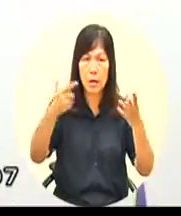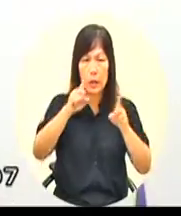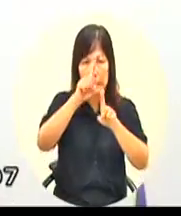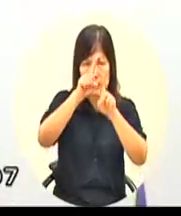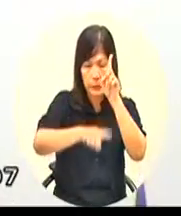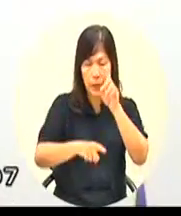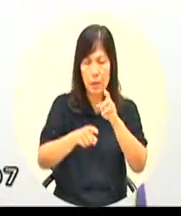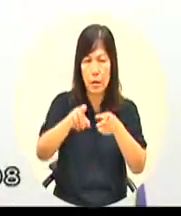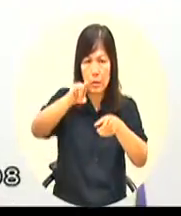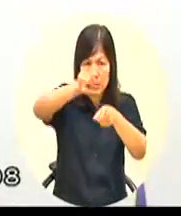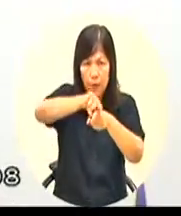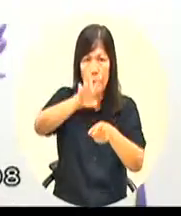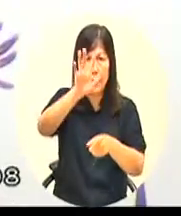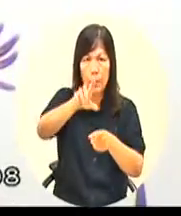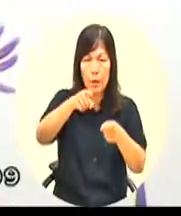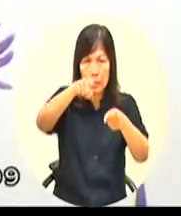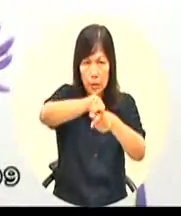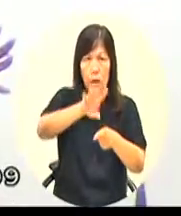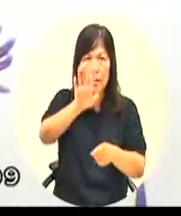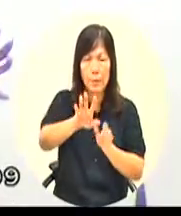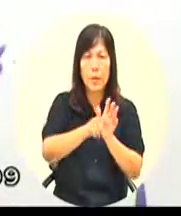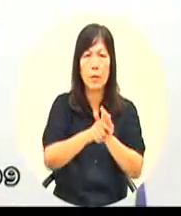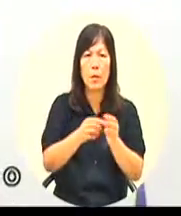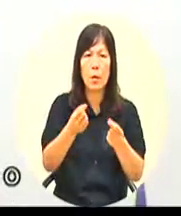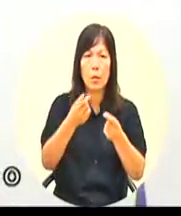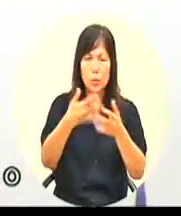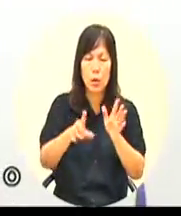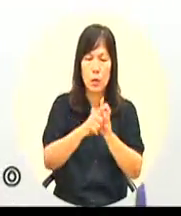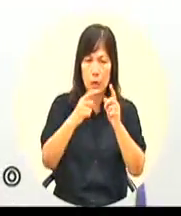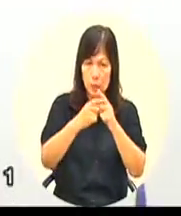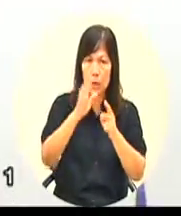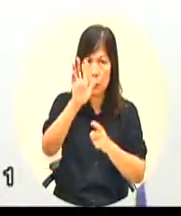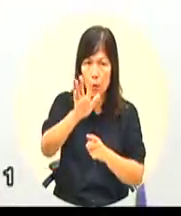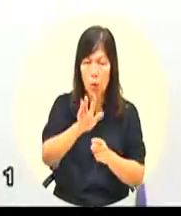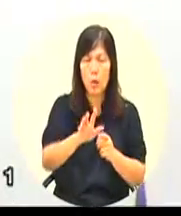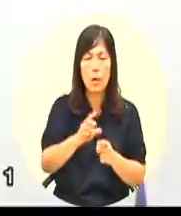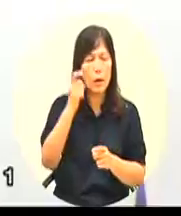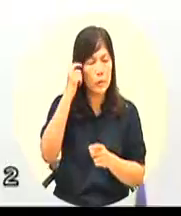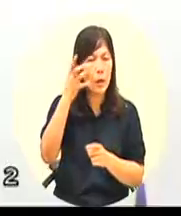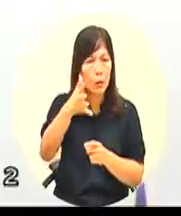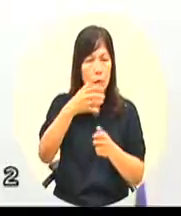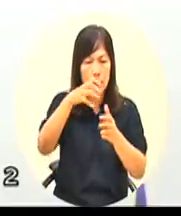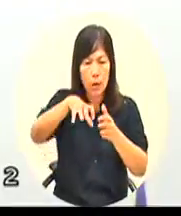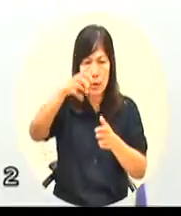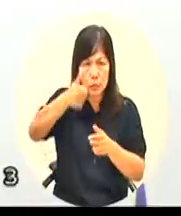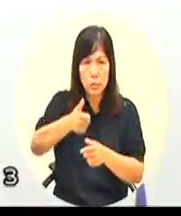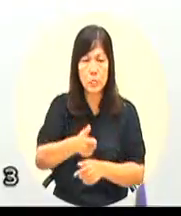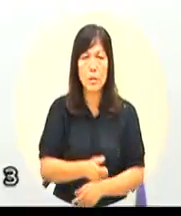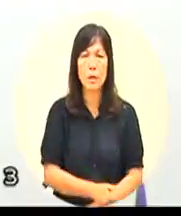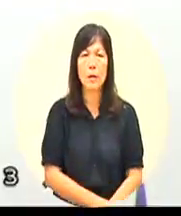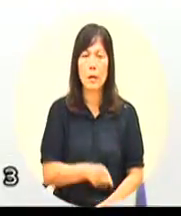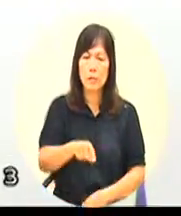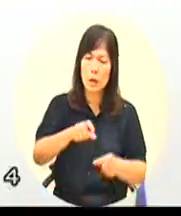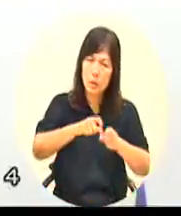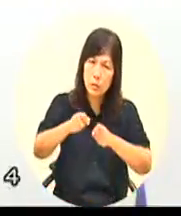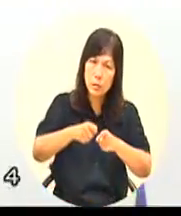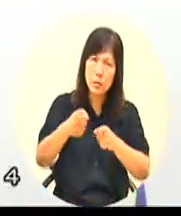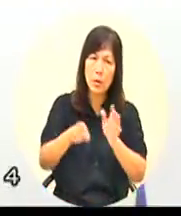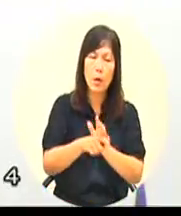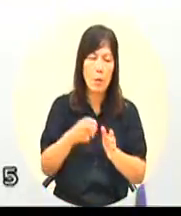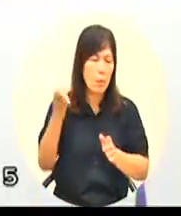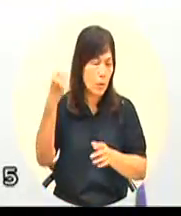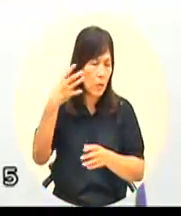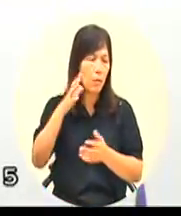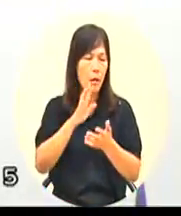多一倍多的一个名额出来哈。那我要请教我们局长，这样的一个计划，我们听了都很